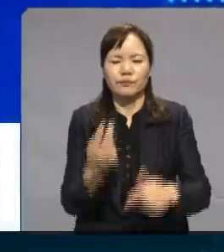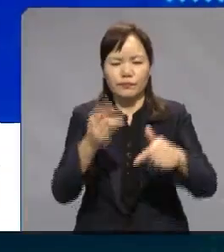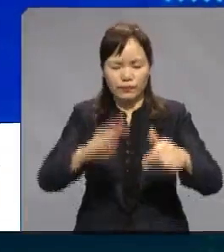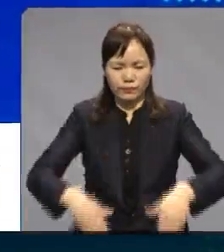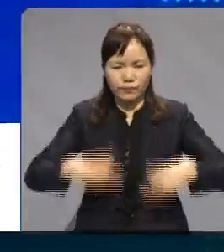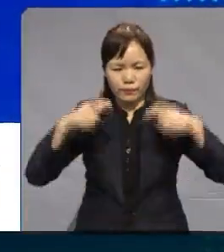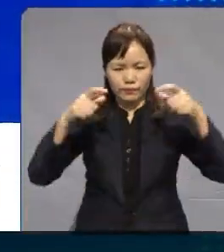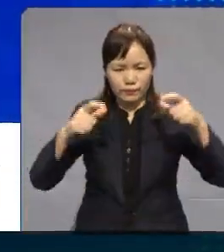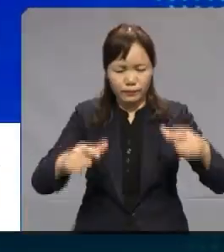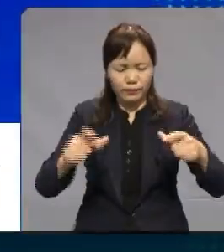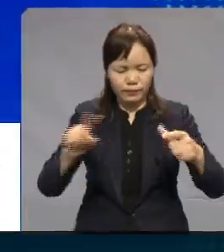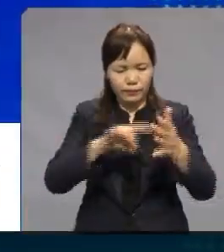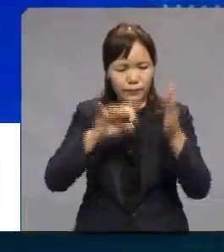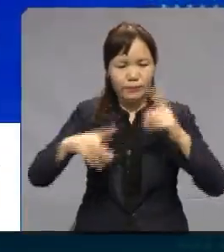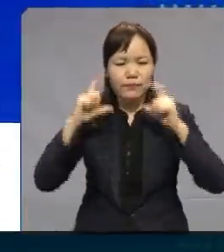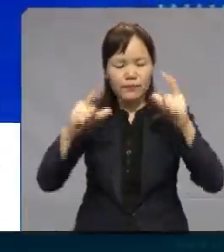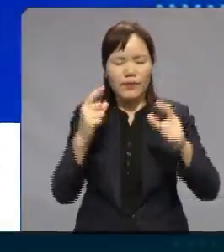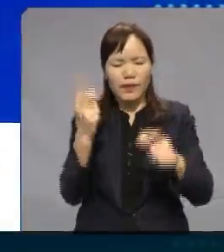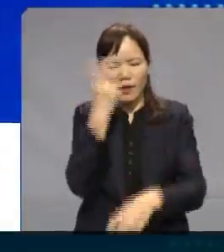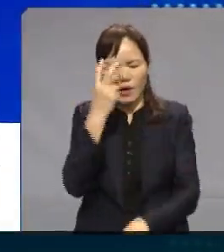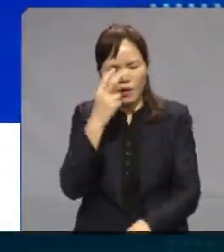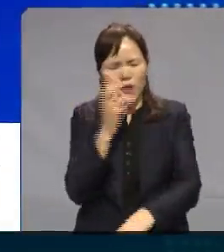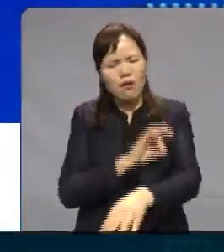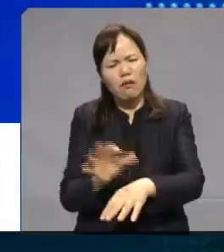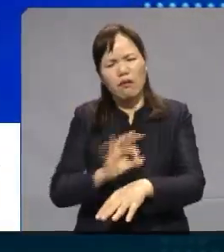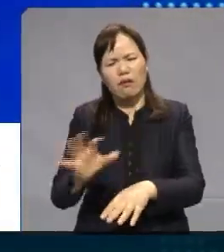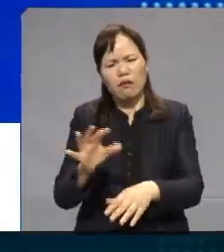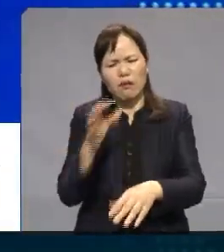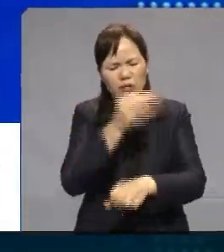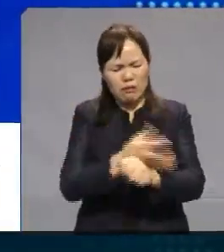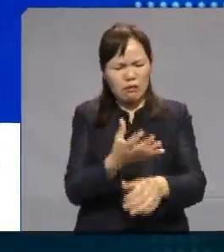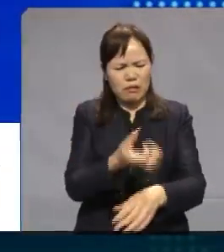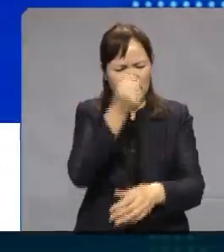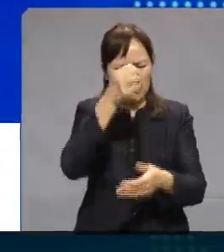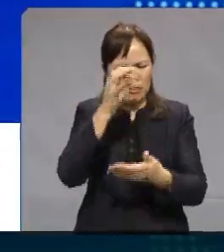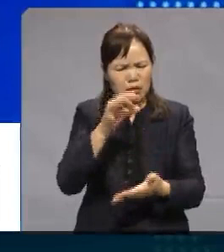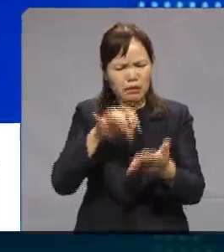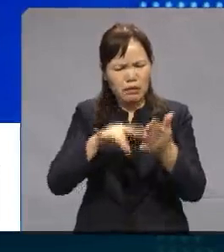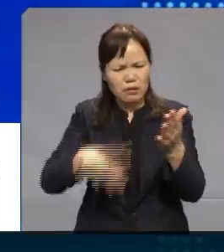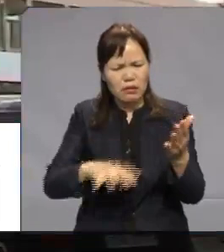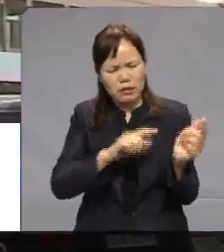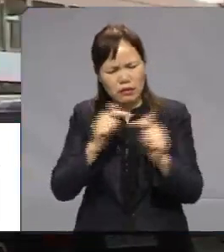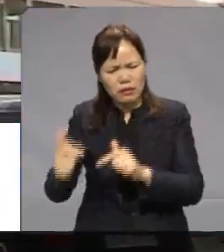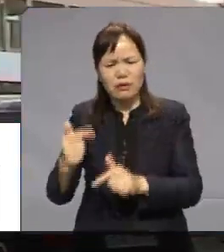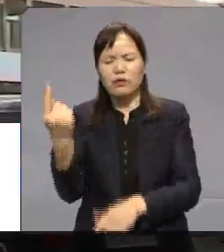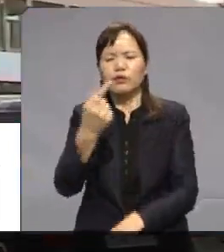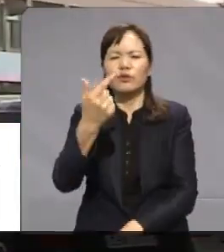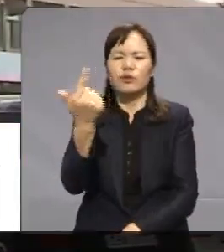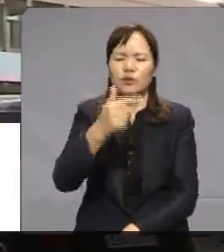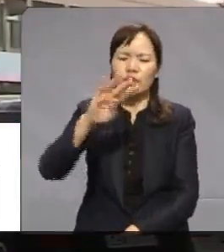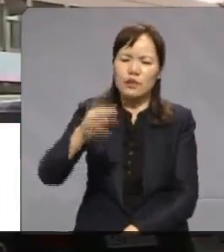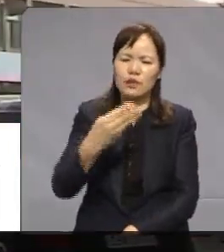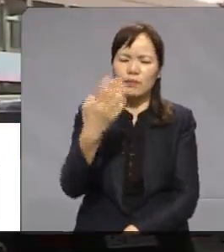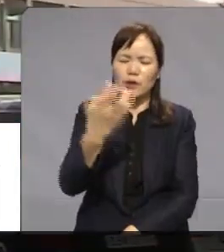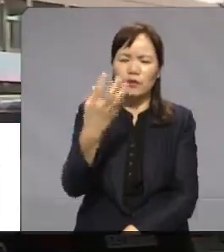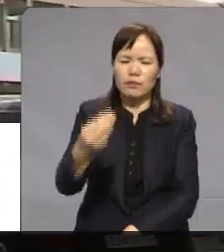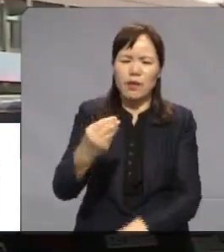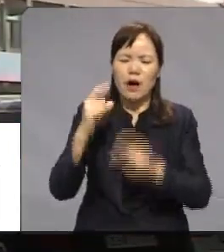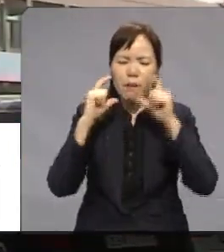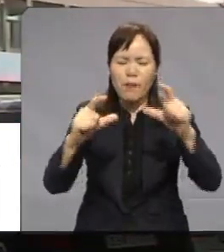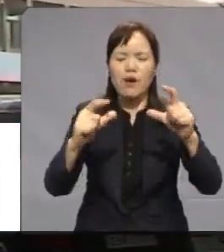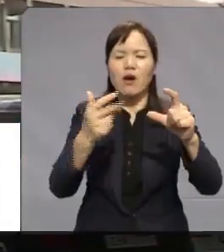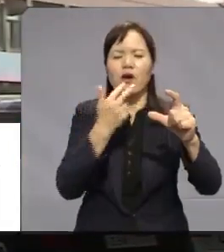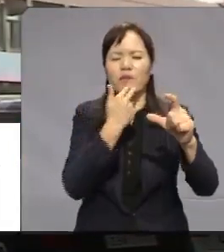인천시 미초 구가 세금 부과 관리를 소홀해 취득세 재산세 주민세 등 6,490 원을 과세하지 않은 것으로